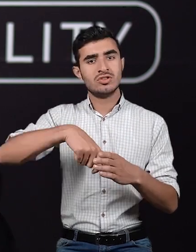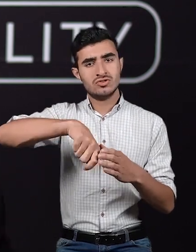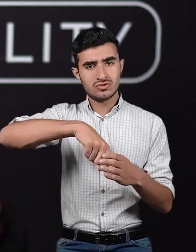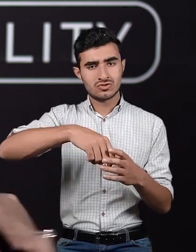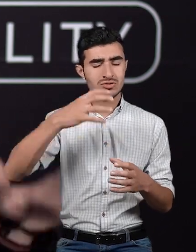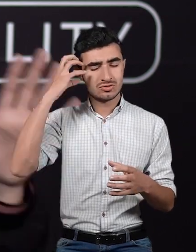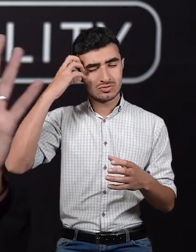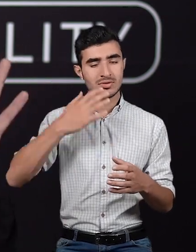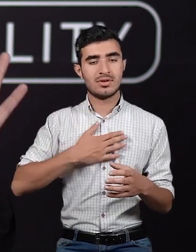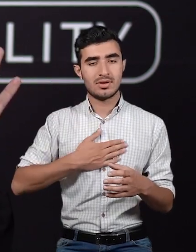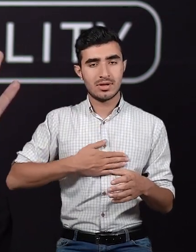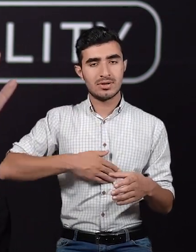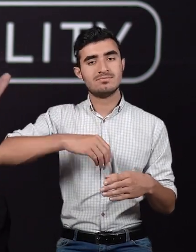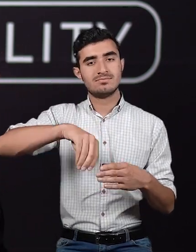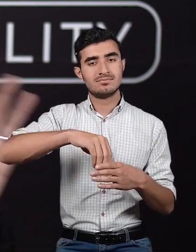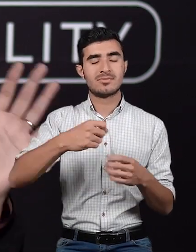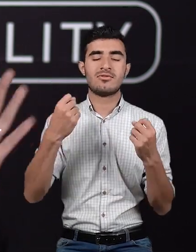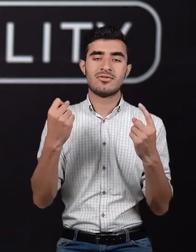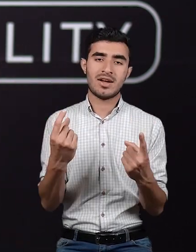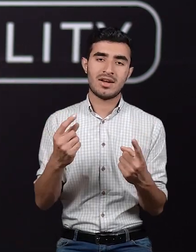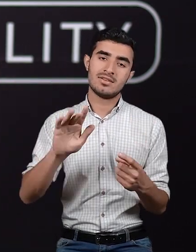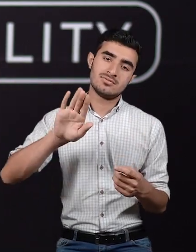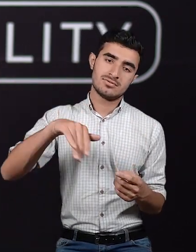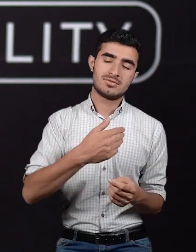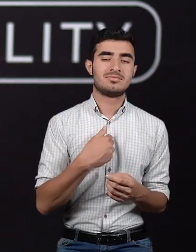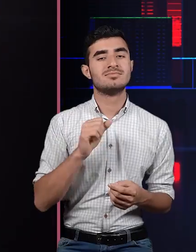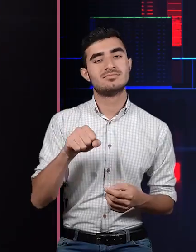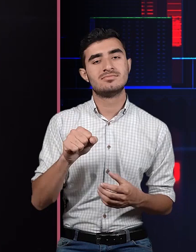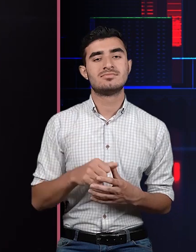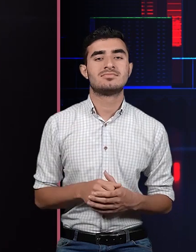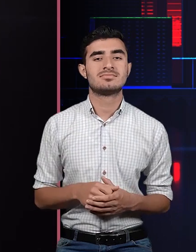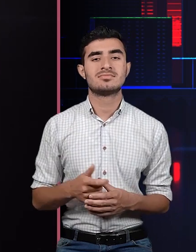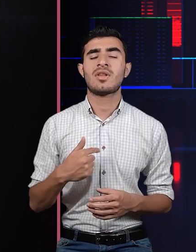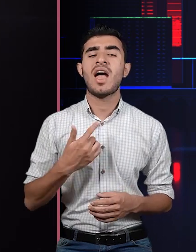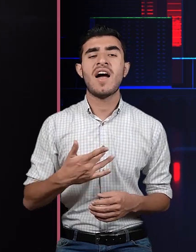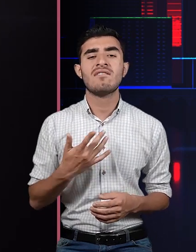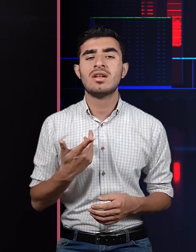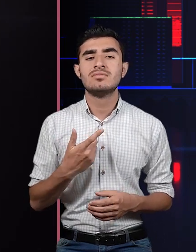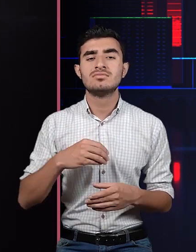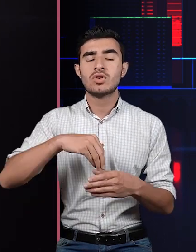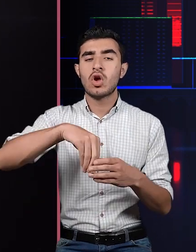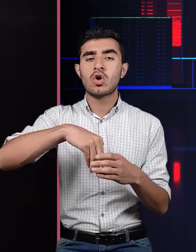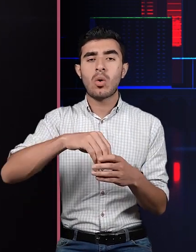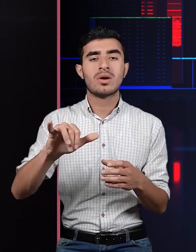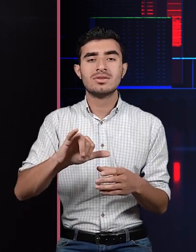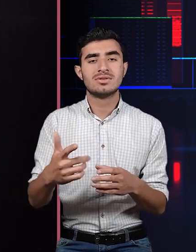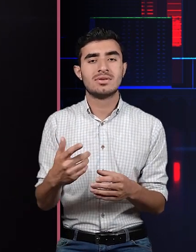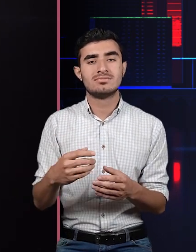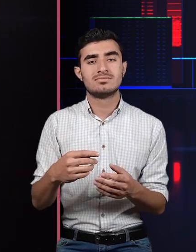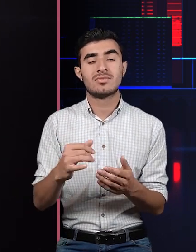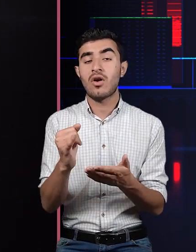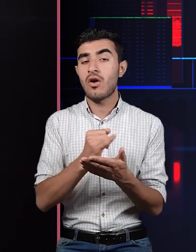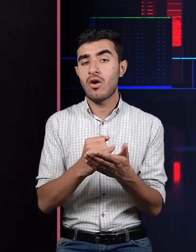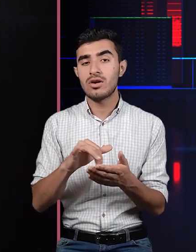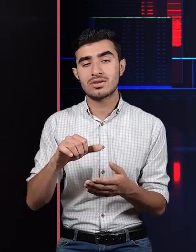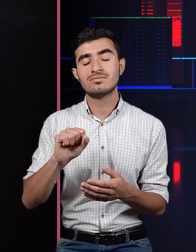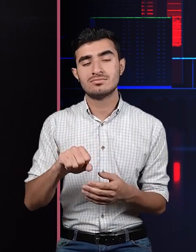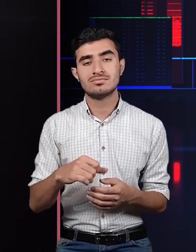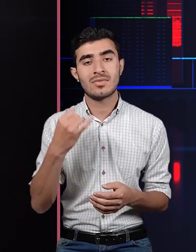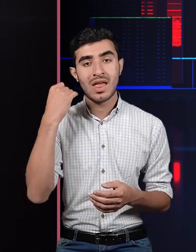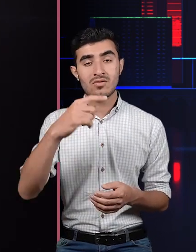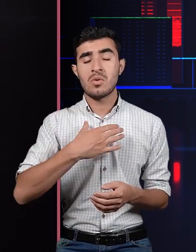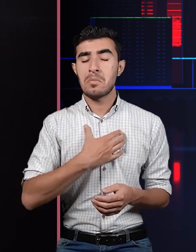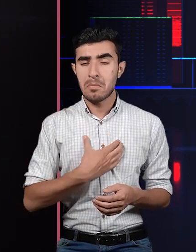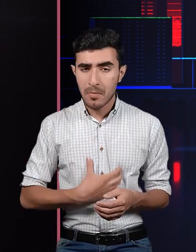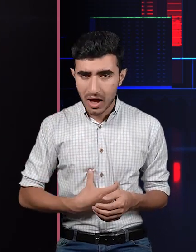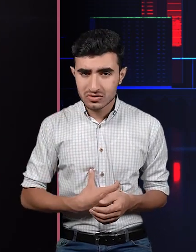और बिल्कुल मैं आराम से रिलैक्स होकर निकलती थी. आई फील दैट कुकिंग इज़ एन आर्ट दैट if you